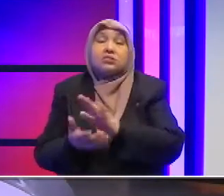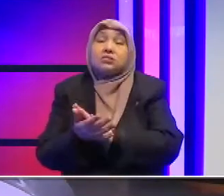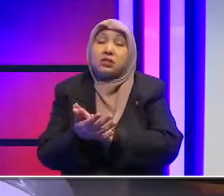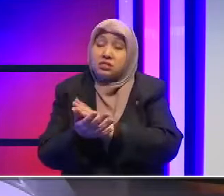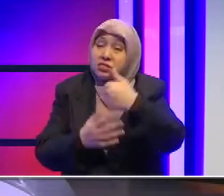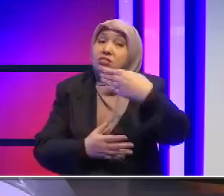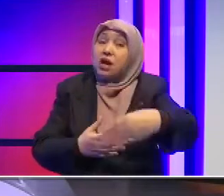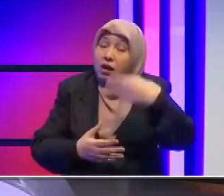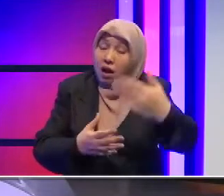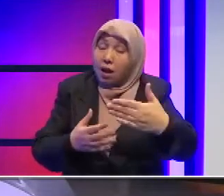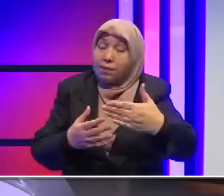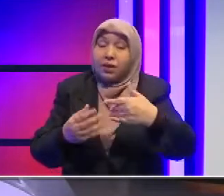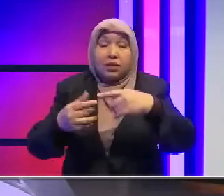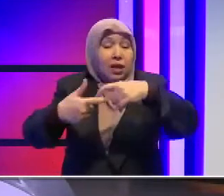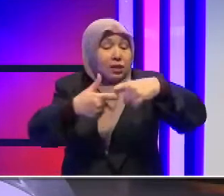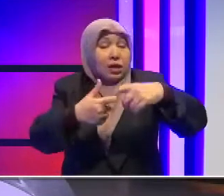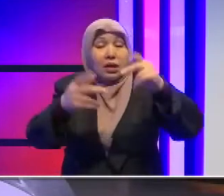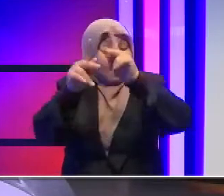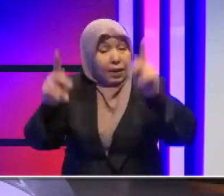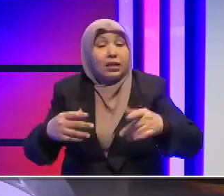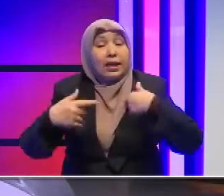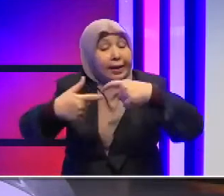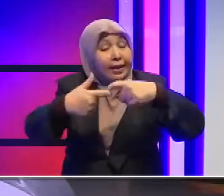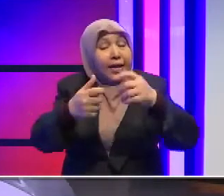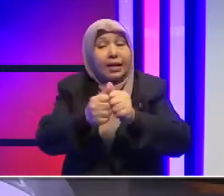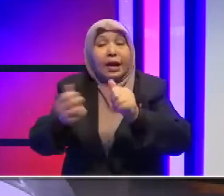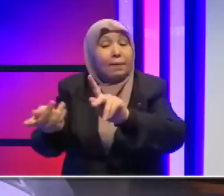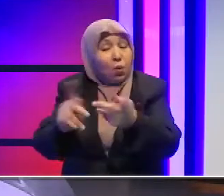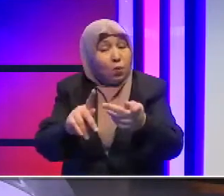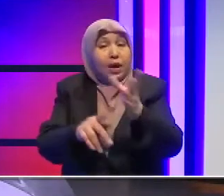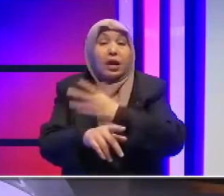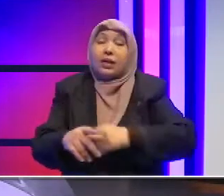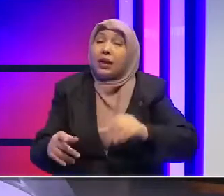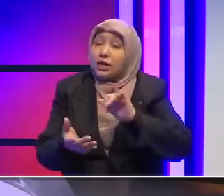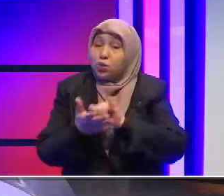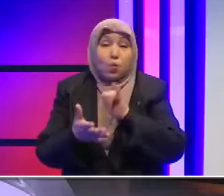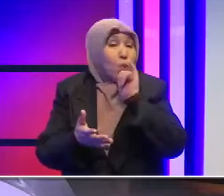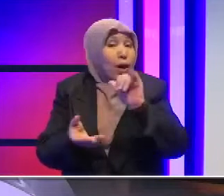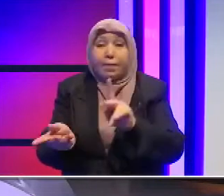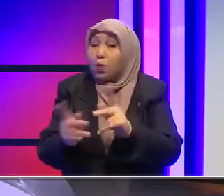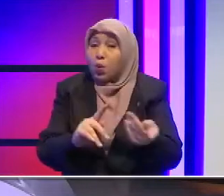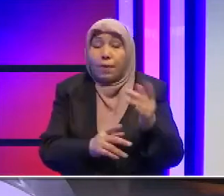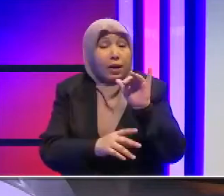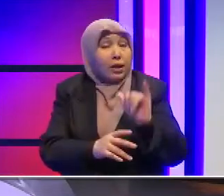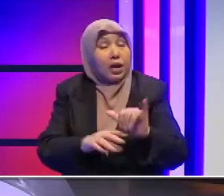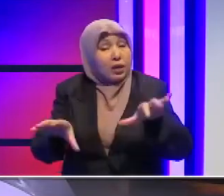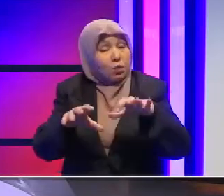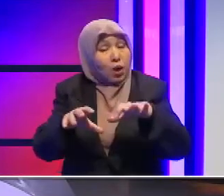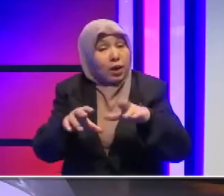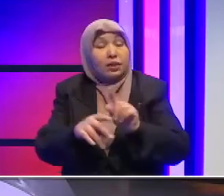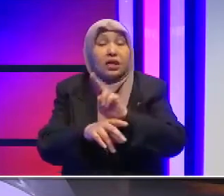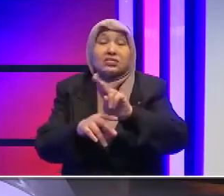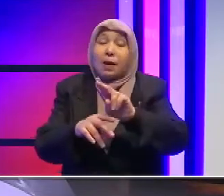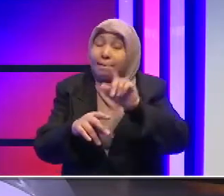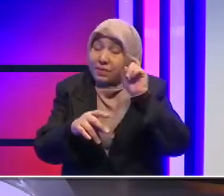sebalik Kaabah itu ada kaitan dengan pengorbanan, dan pengorbanan itu bukanlah pengorbanan yang dibuat atas nama